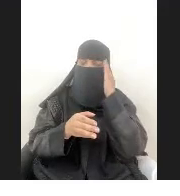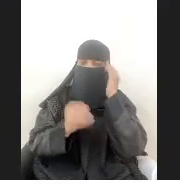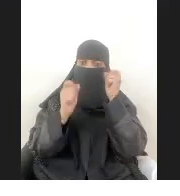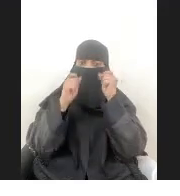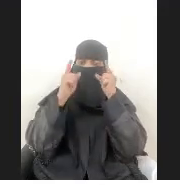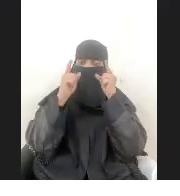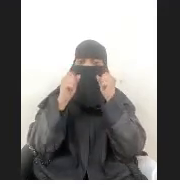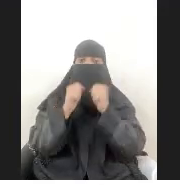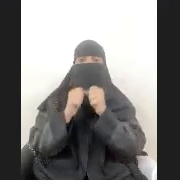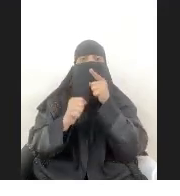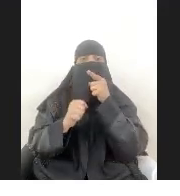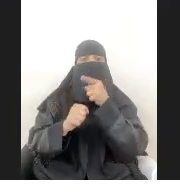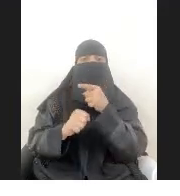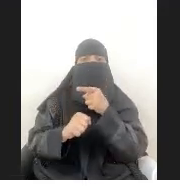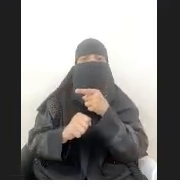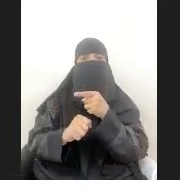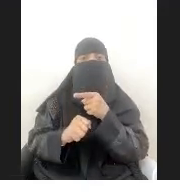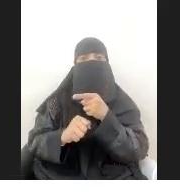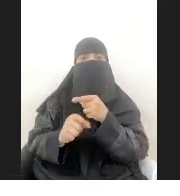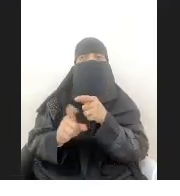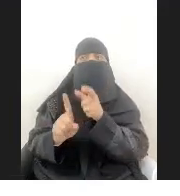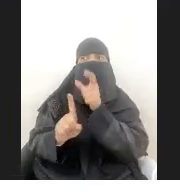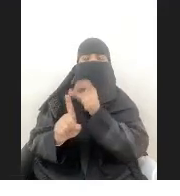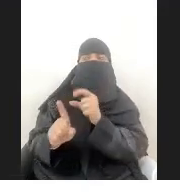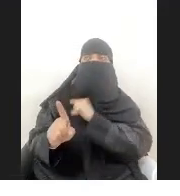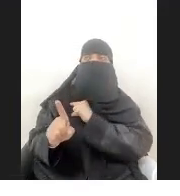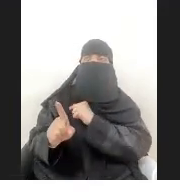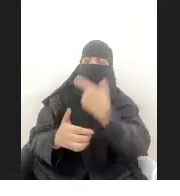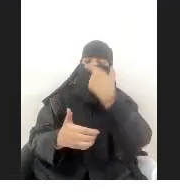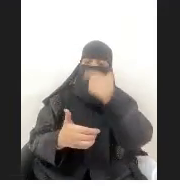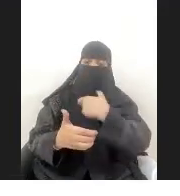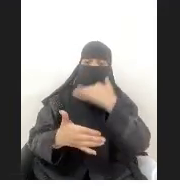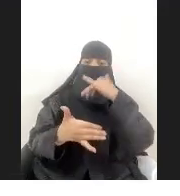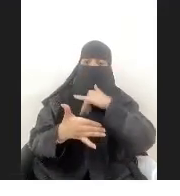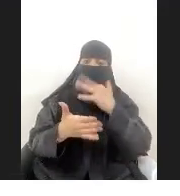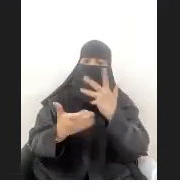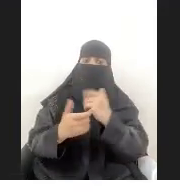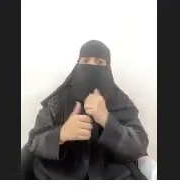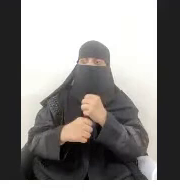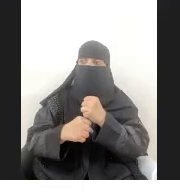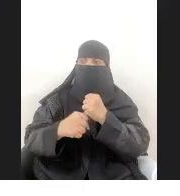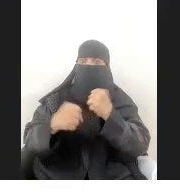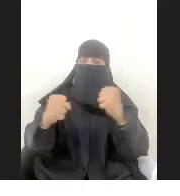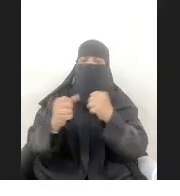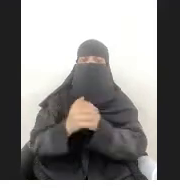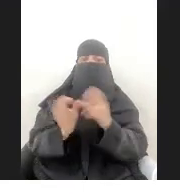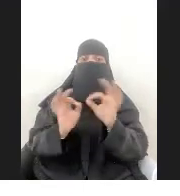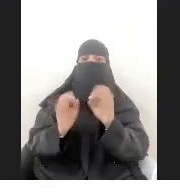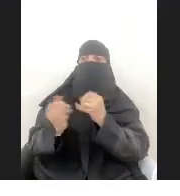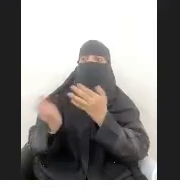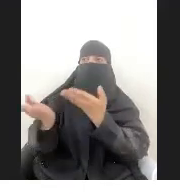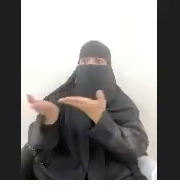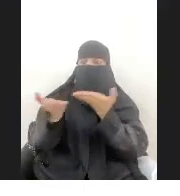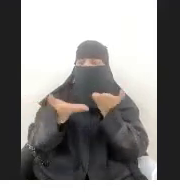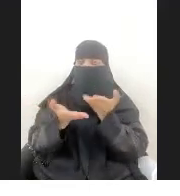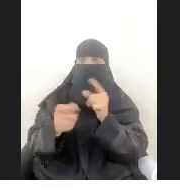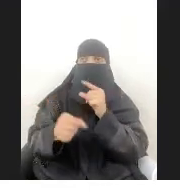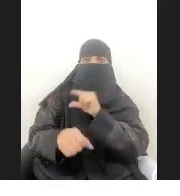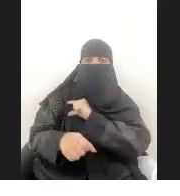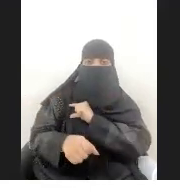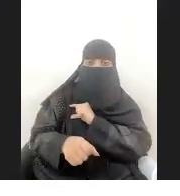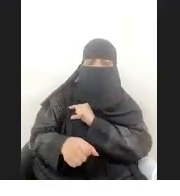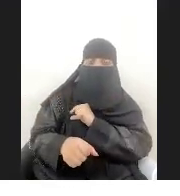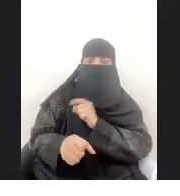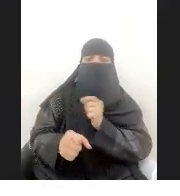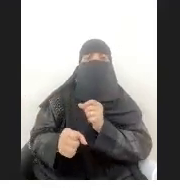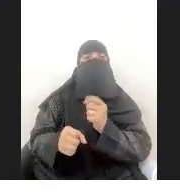جدا غنية عن بعد. الآن إذا أنا طلابي، إحنا عندنا هيجوني هنطبق التعلم المدمج، فمثلا هيجوا مرتين